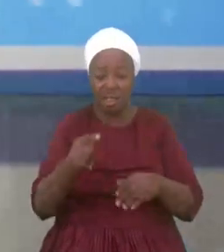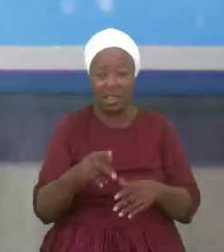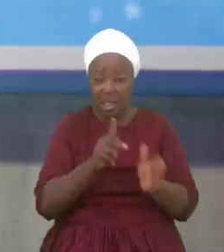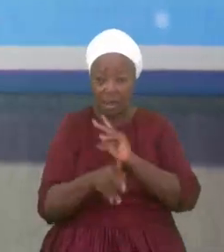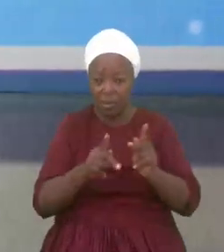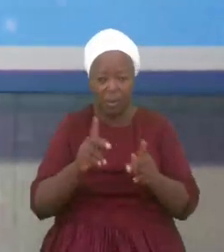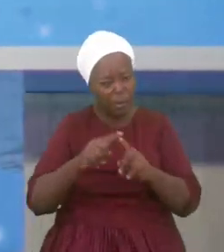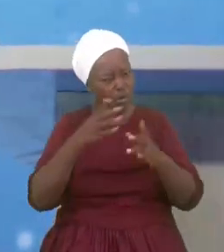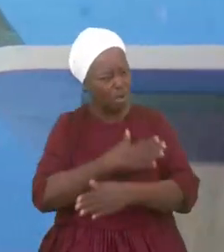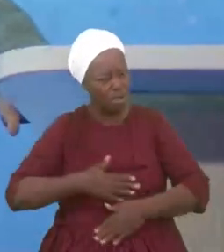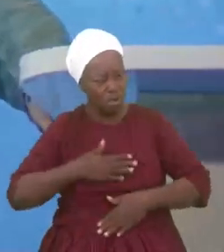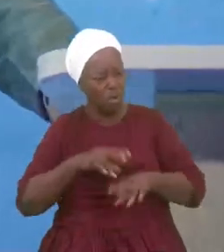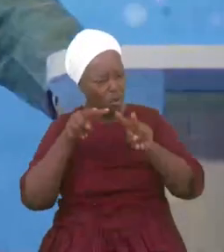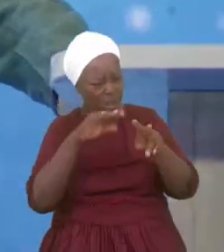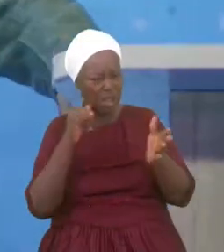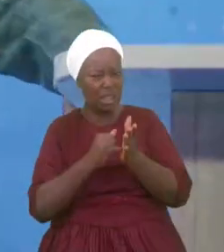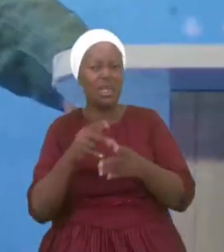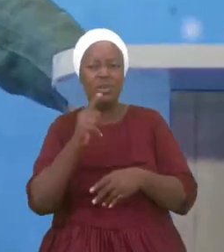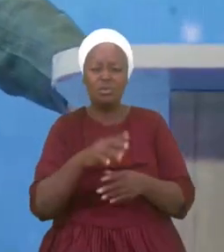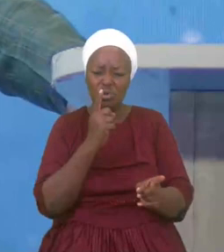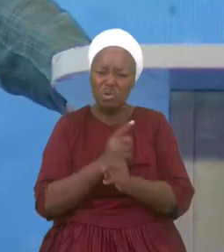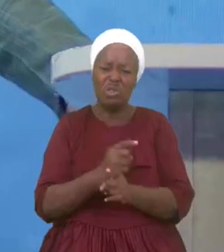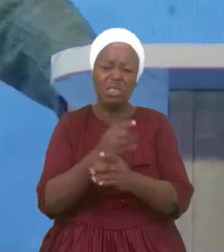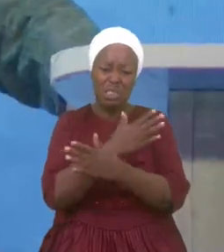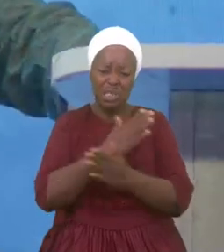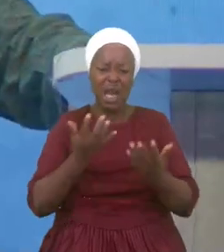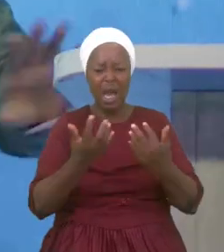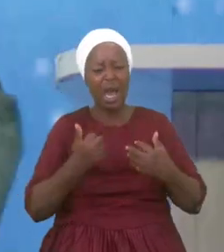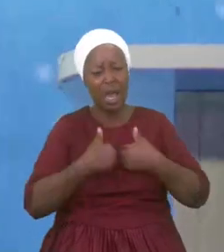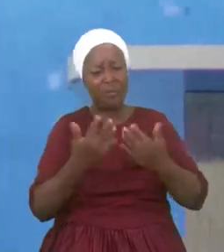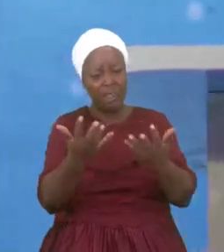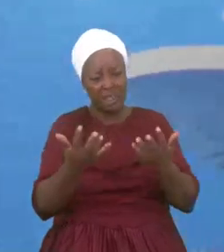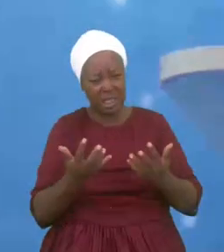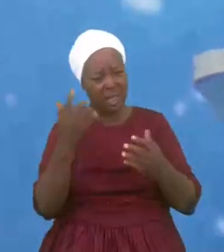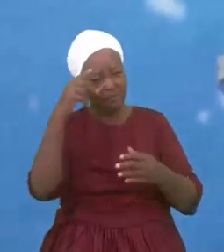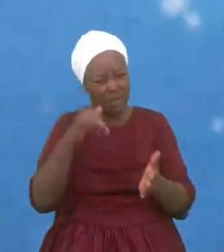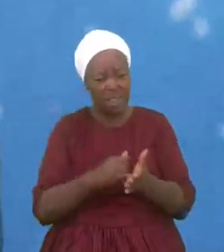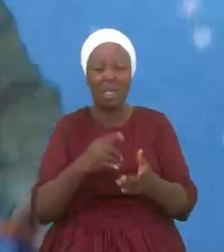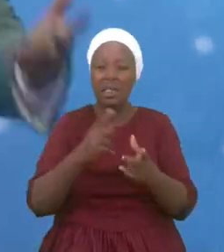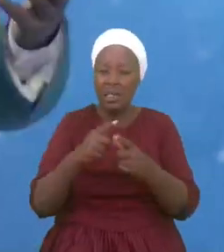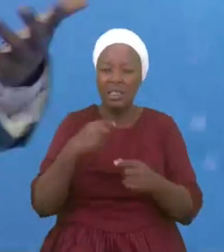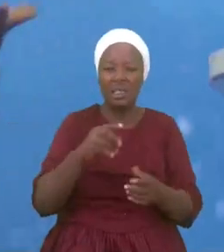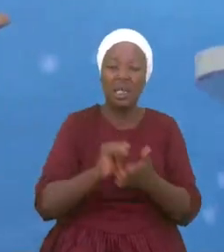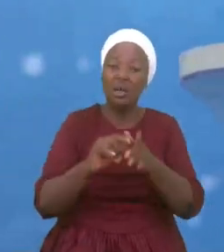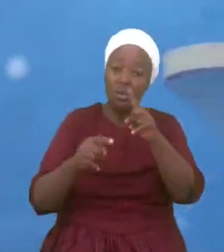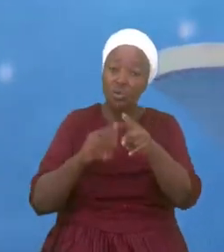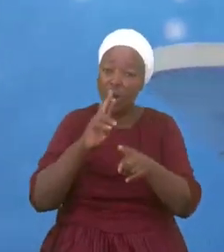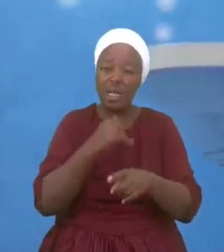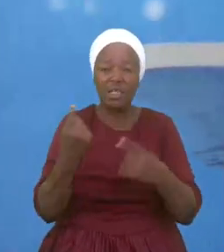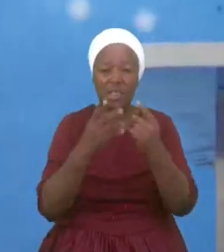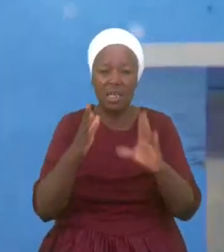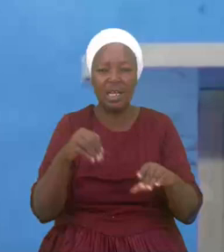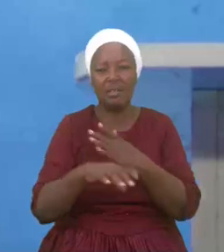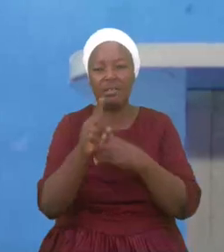quoi que ce ne soit pas eux qui tuent mais tu jouis de voir cela tu aimes